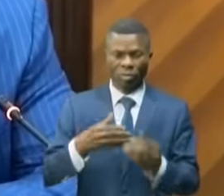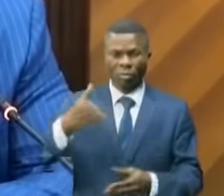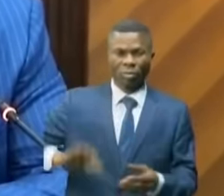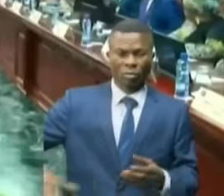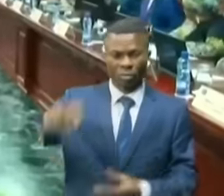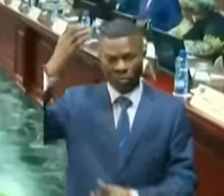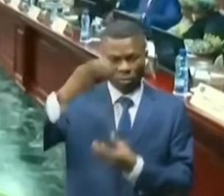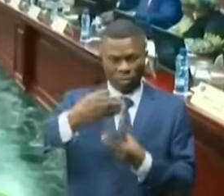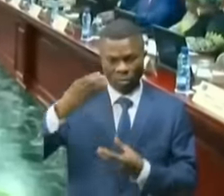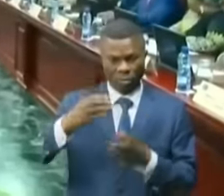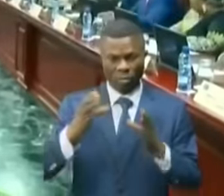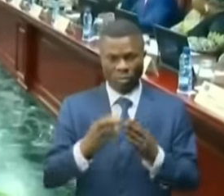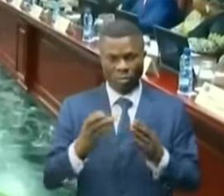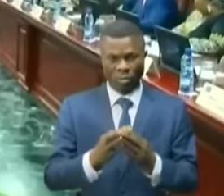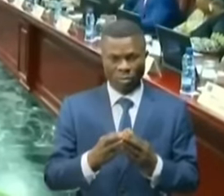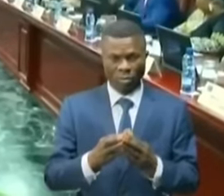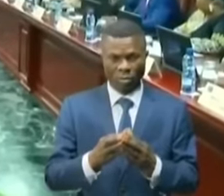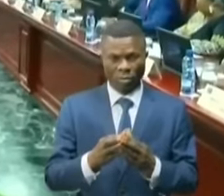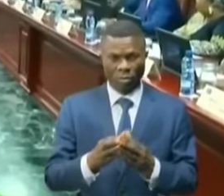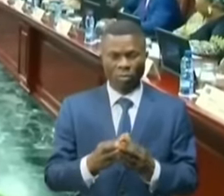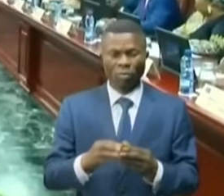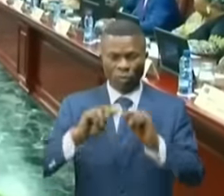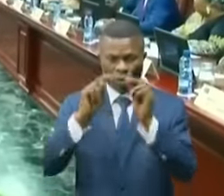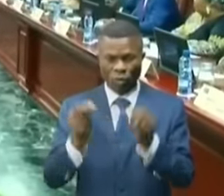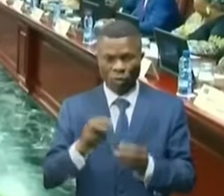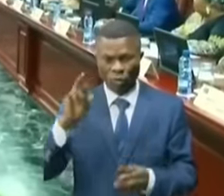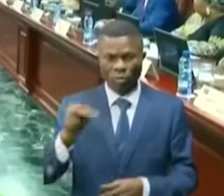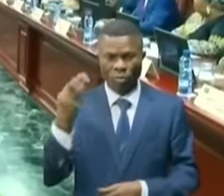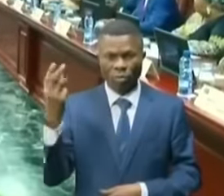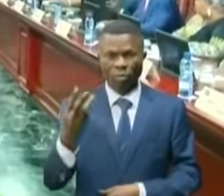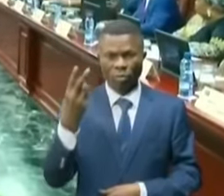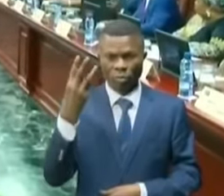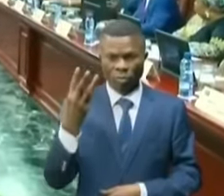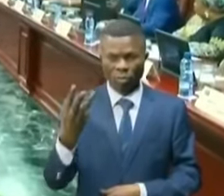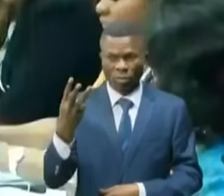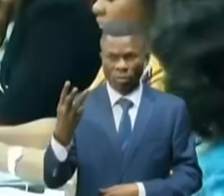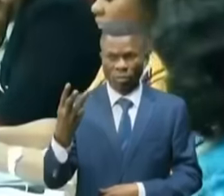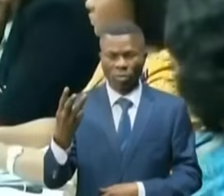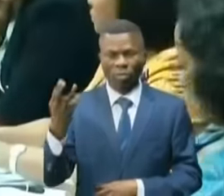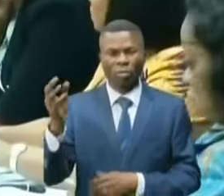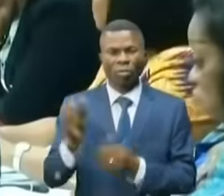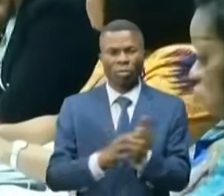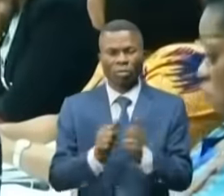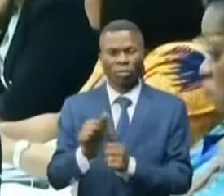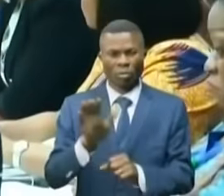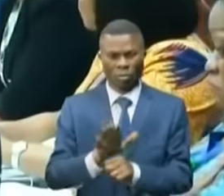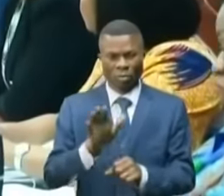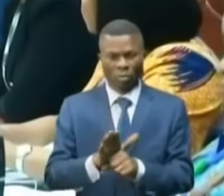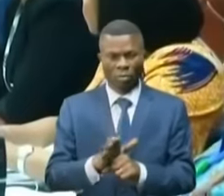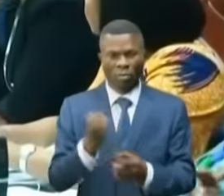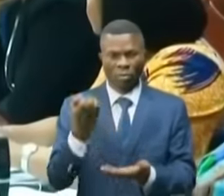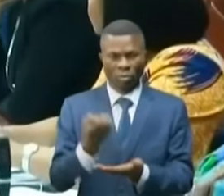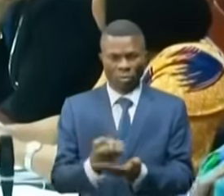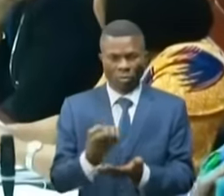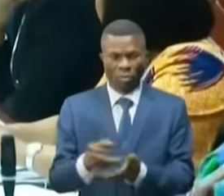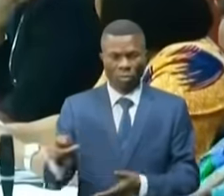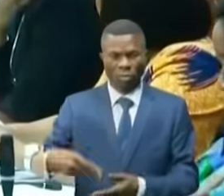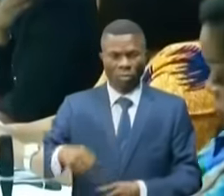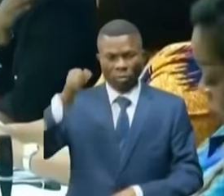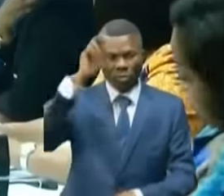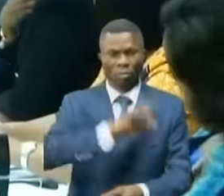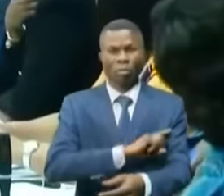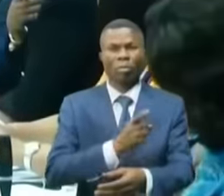rwandaise, avec ses supplétifs du M23, détruit les tissus économiques dans les provinces du Nord